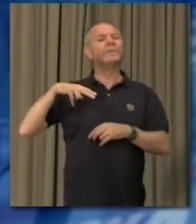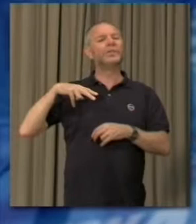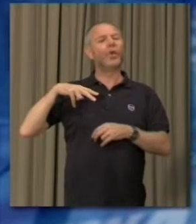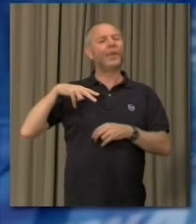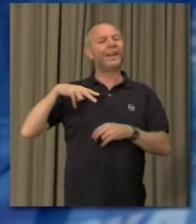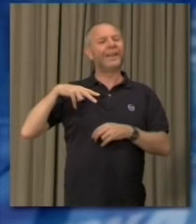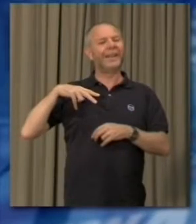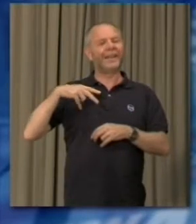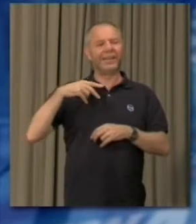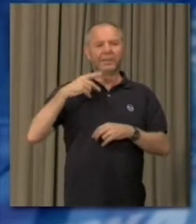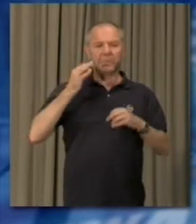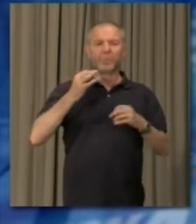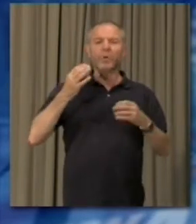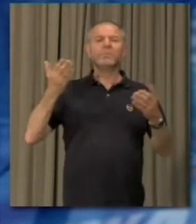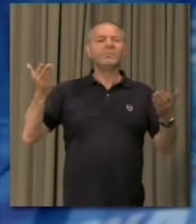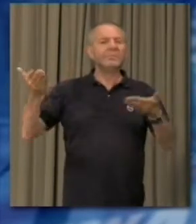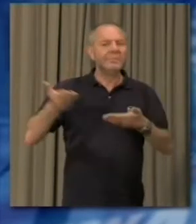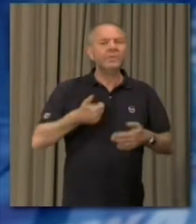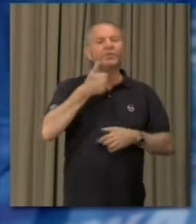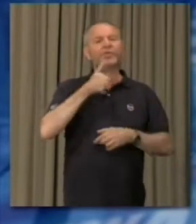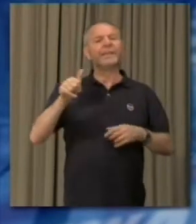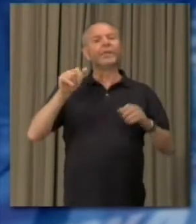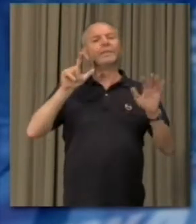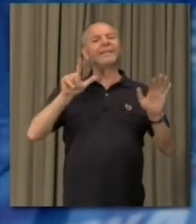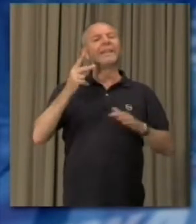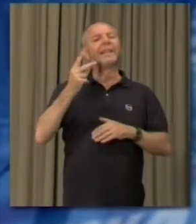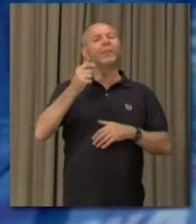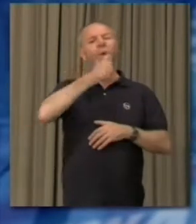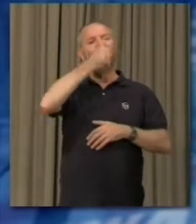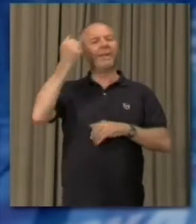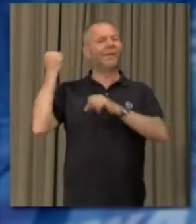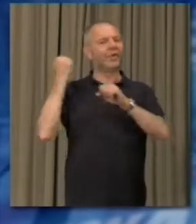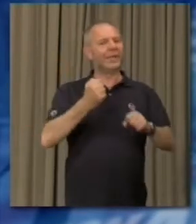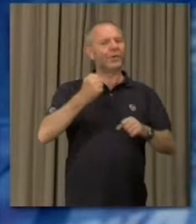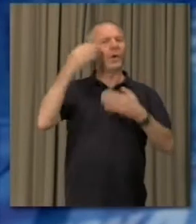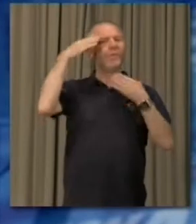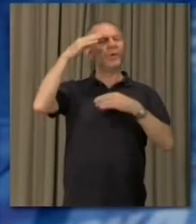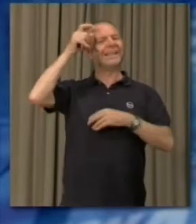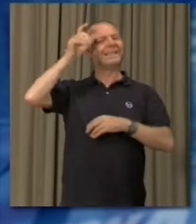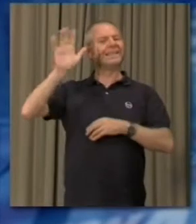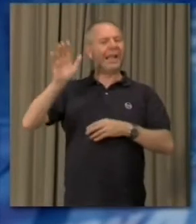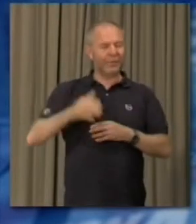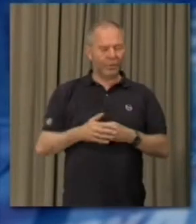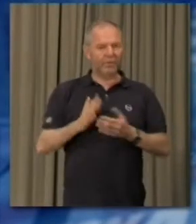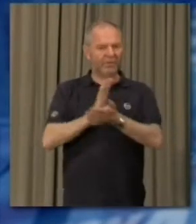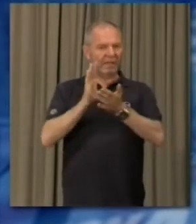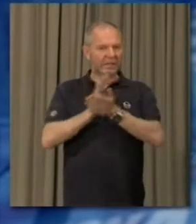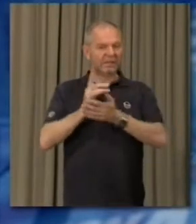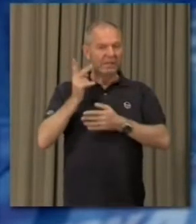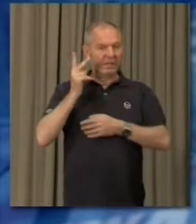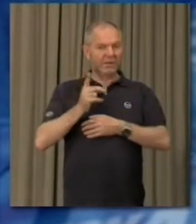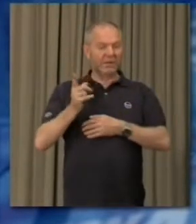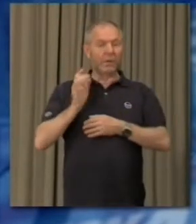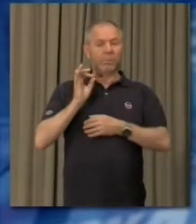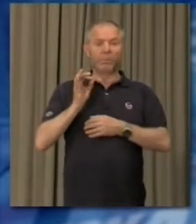ha salutato gli invitati alla cerimonia per il 162esimo anniversario della Polizia di Stato. Una cerimonia sobria all'insegna della Spending Review